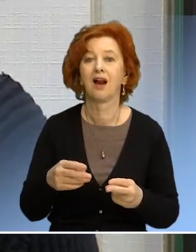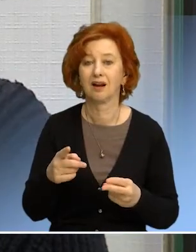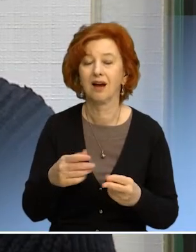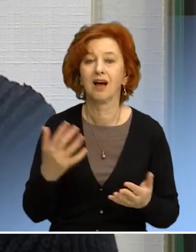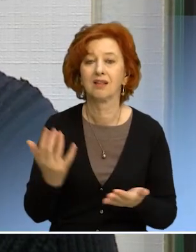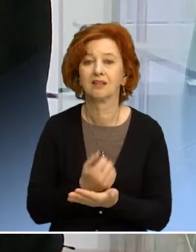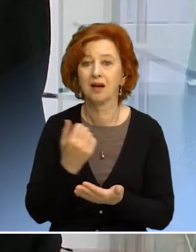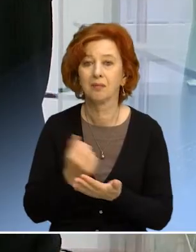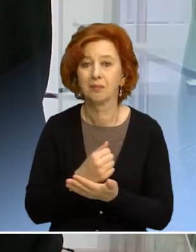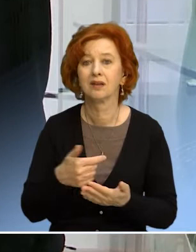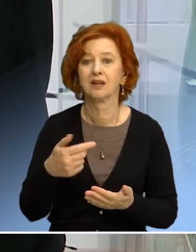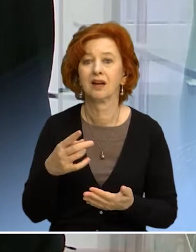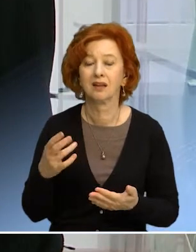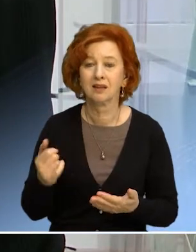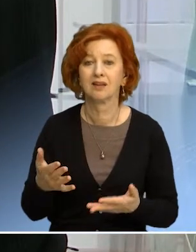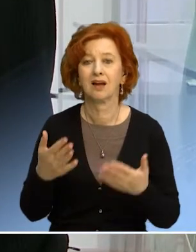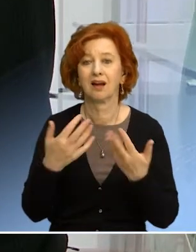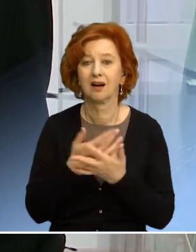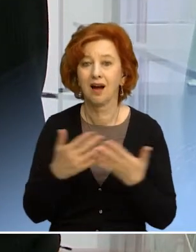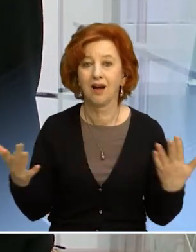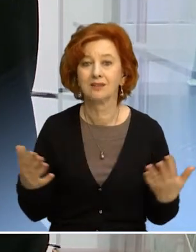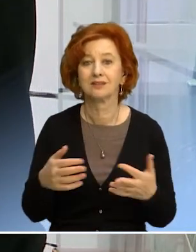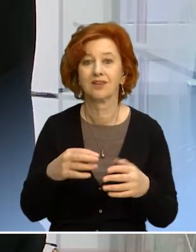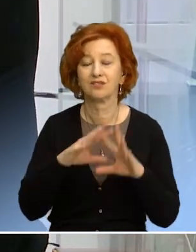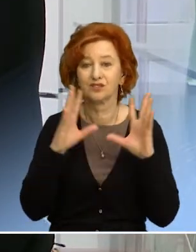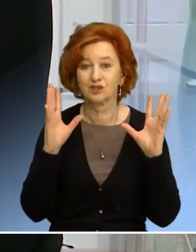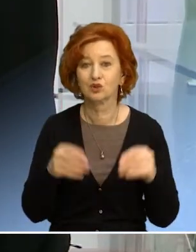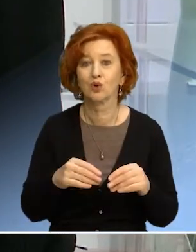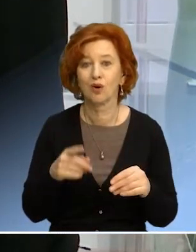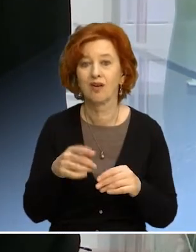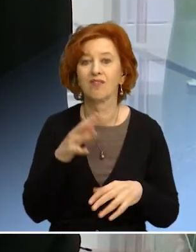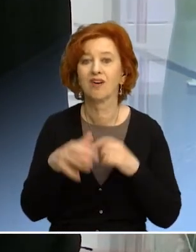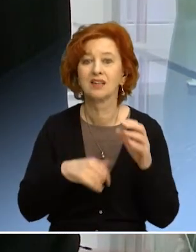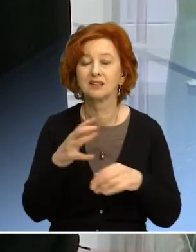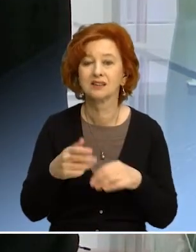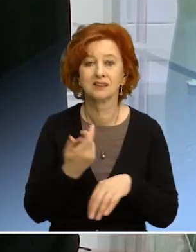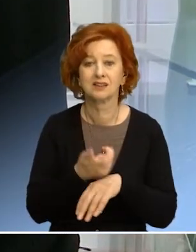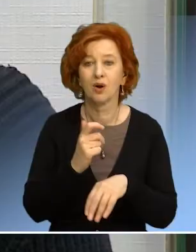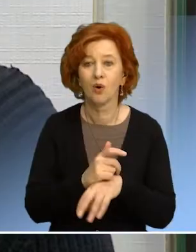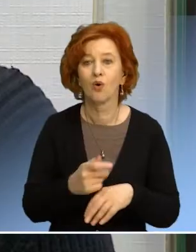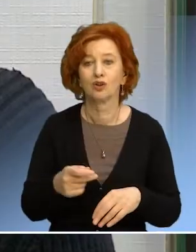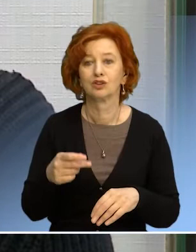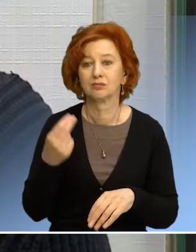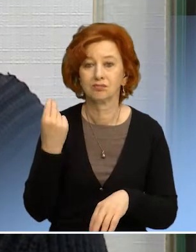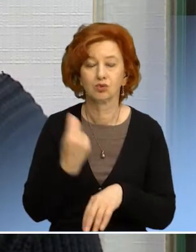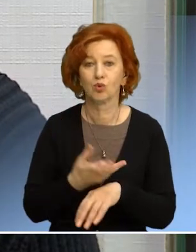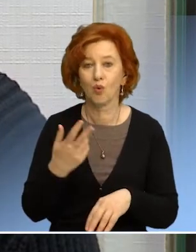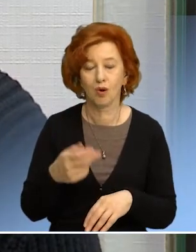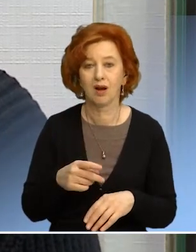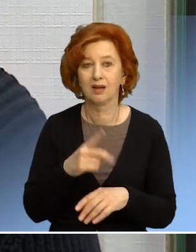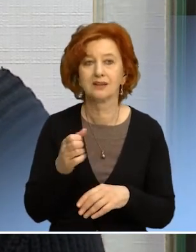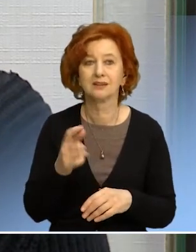что она готовилась по-разному, фарфор был тоже то разный. Скорее всего. Да, да, да, возиться и городить огород